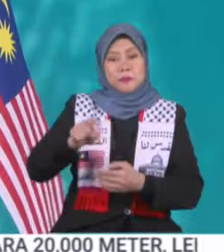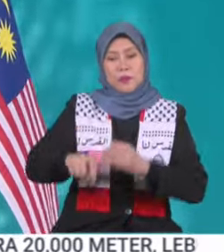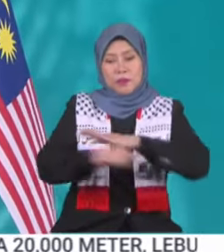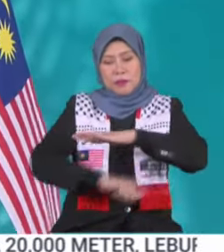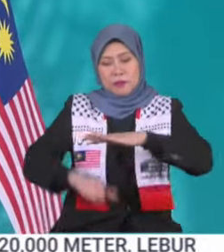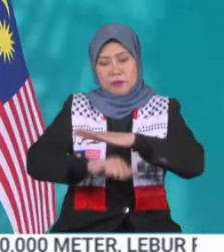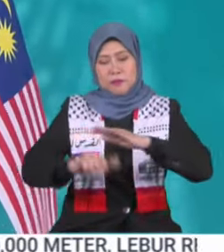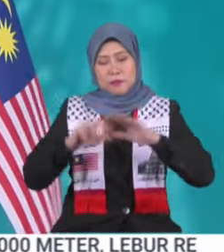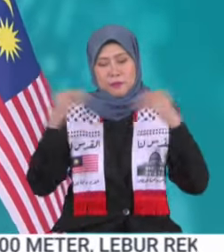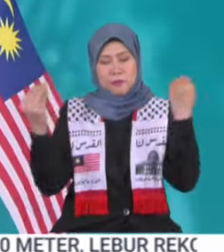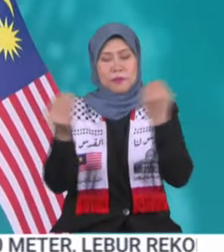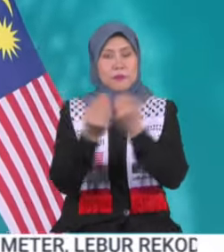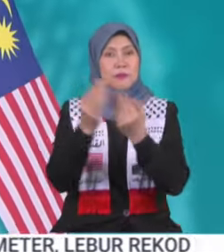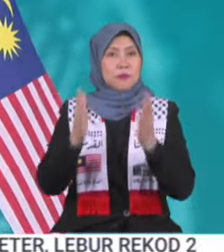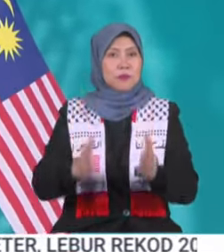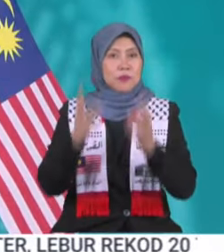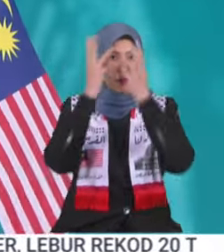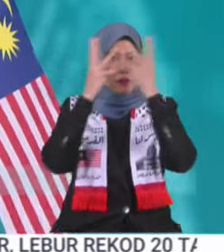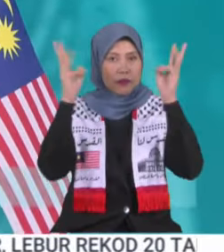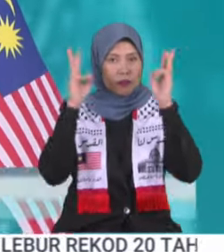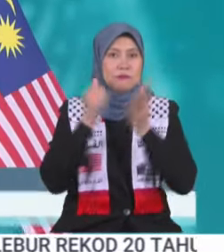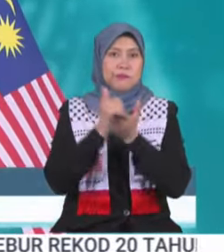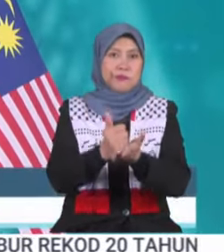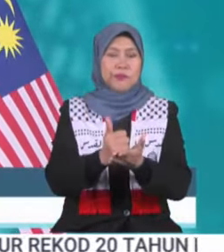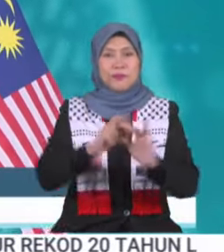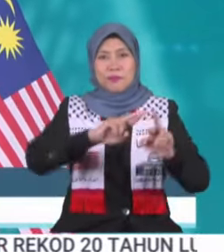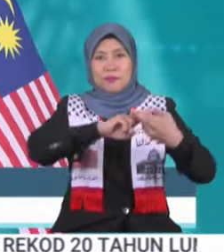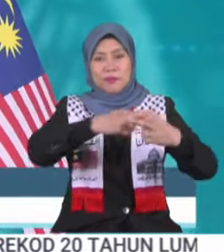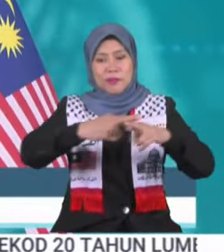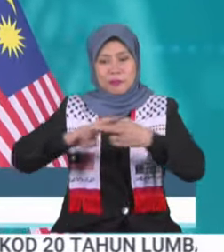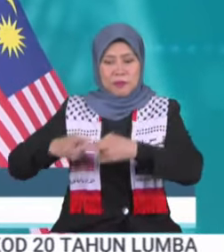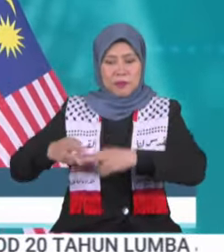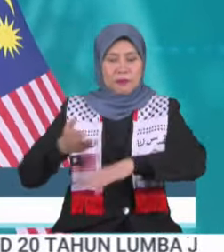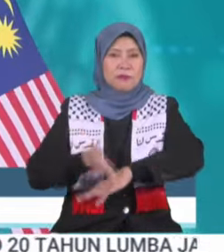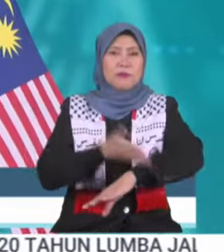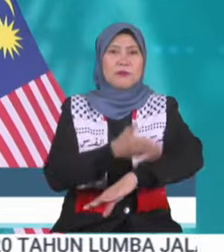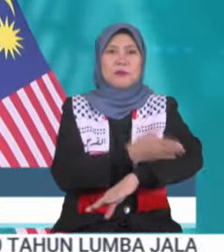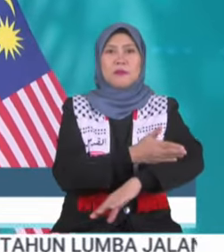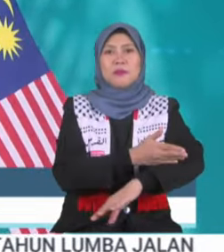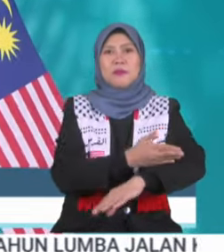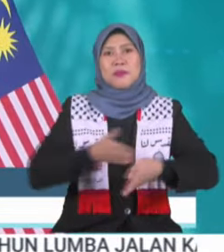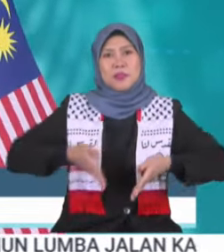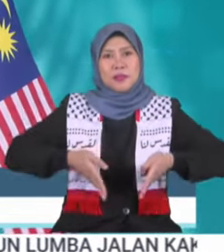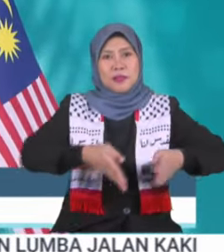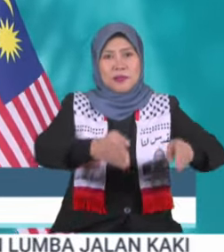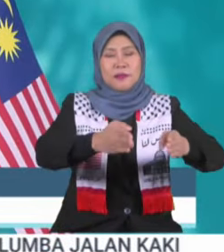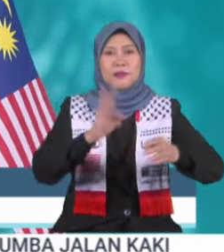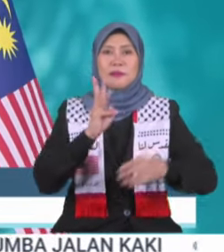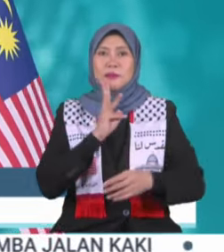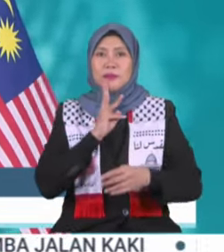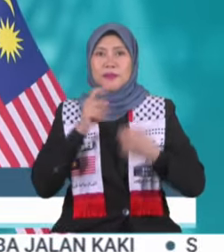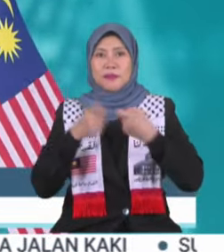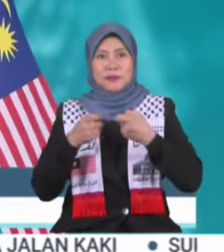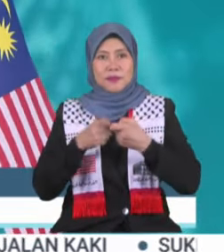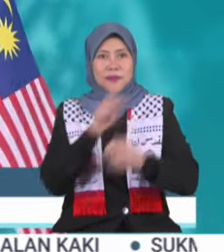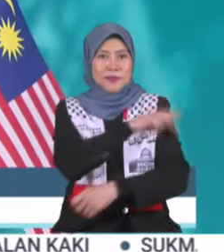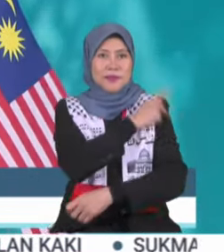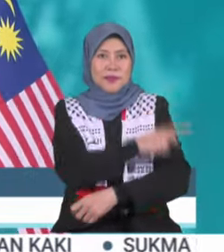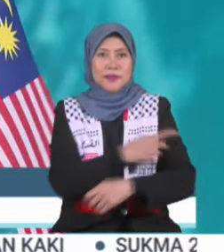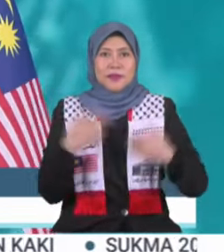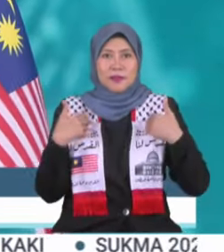asas masyarakat orang asli. Ini termasuk menyelenggara dan menambah baik jalan raya, air, elektrik, klinik